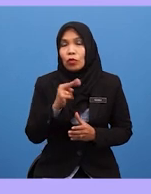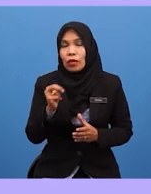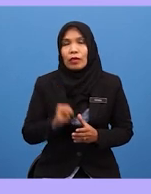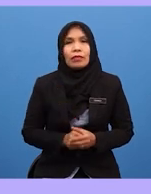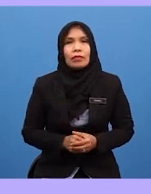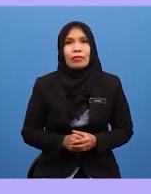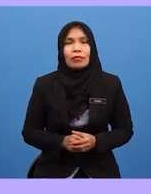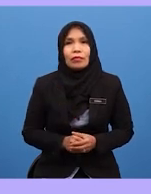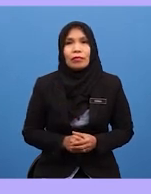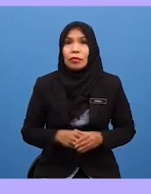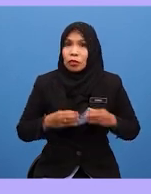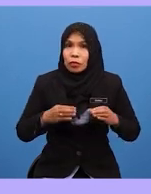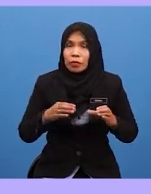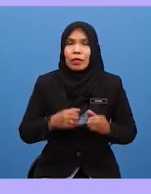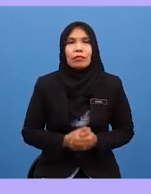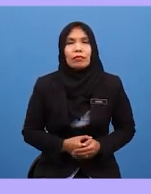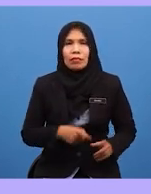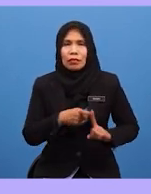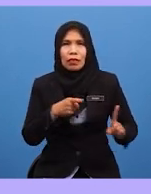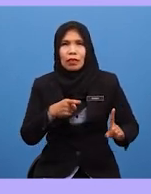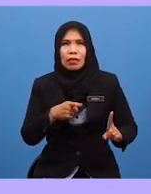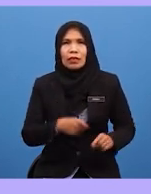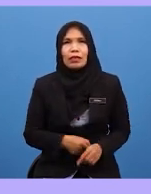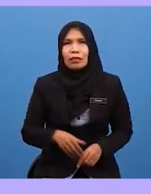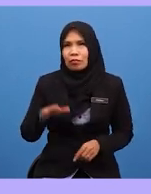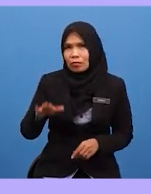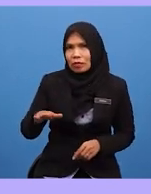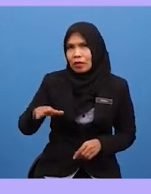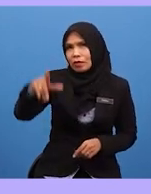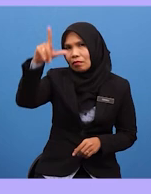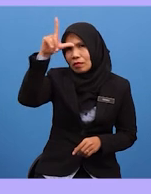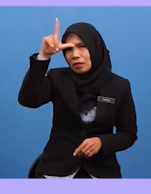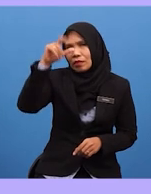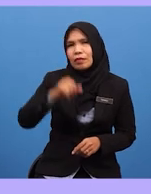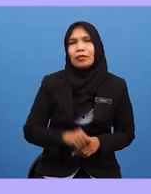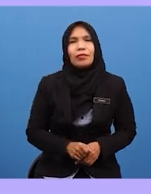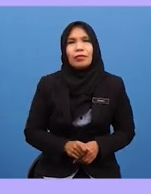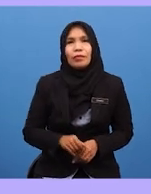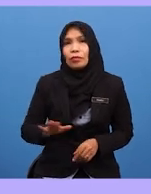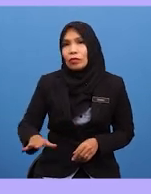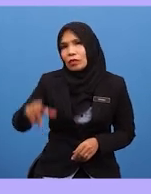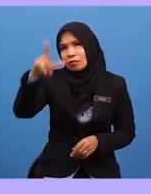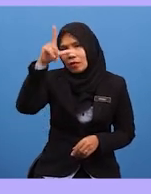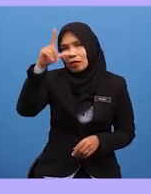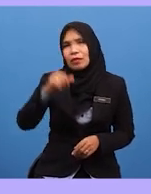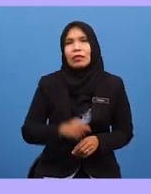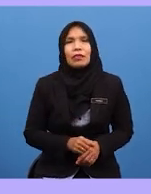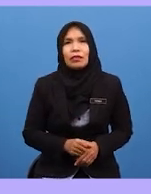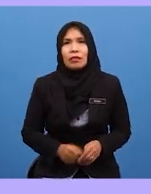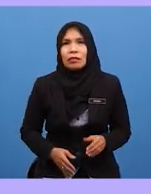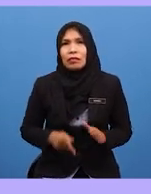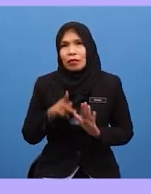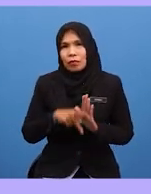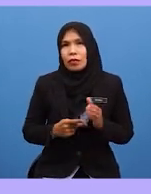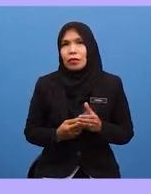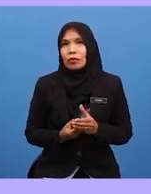ketinggian lebih daripada budak lelaki. Budak lelaki mengalami pertumbuhan